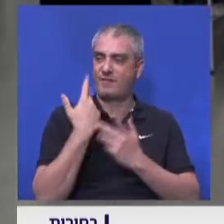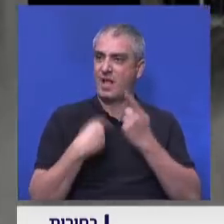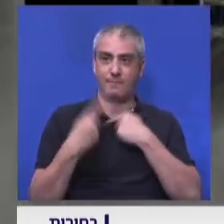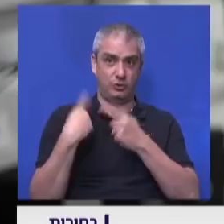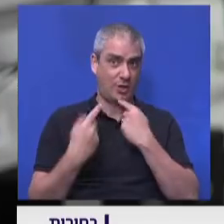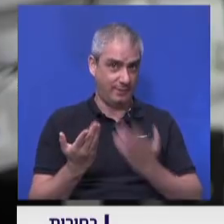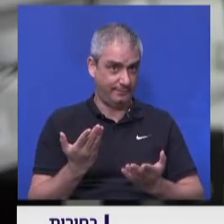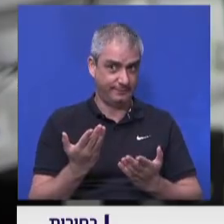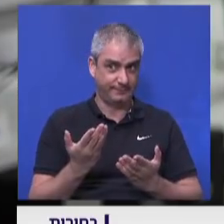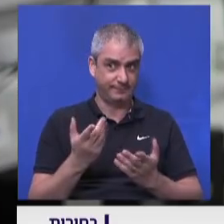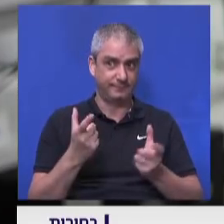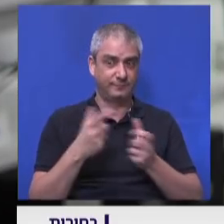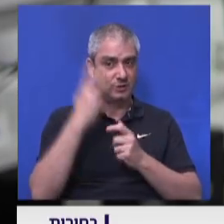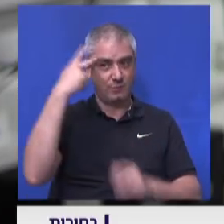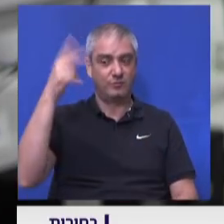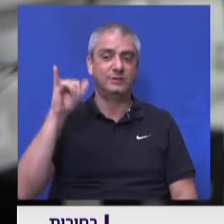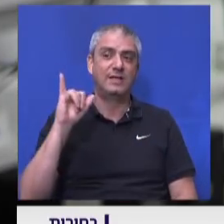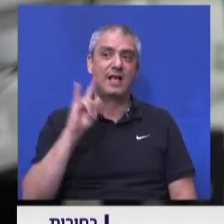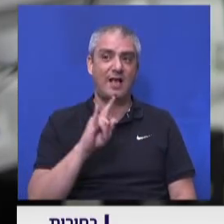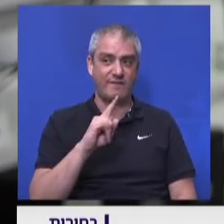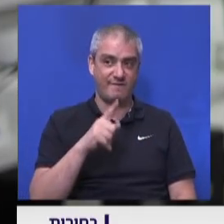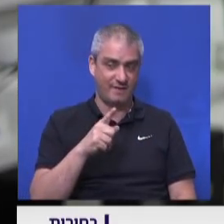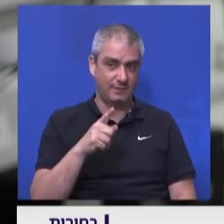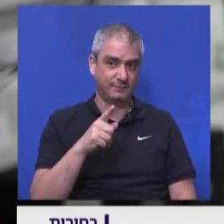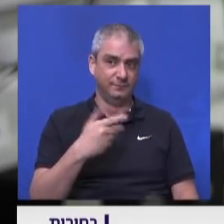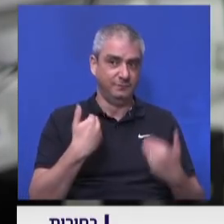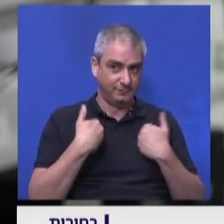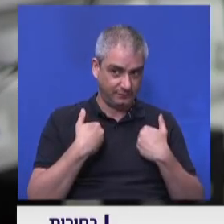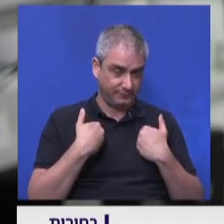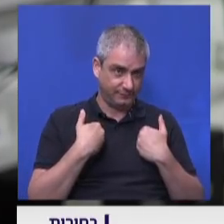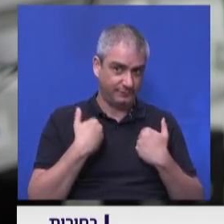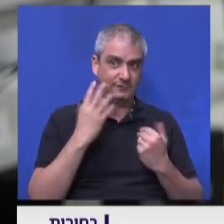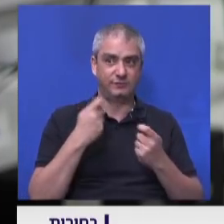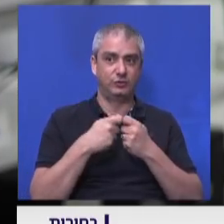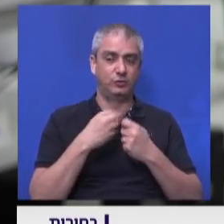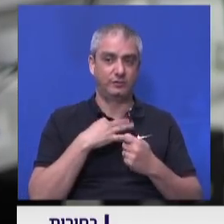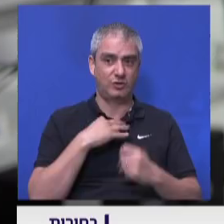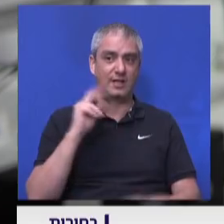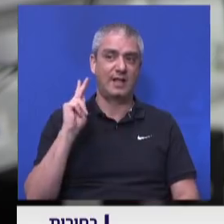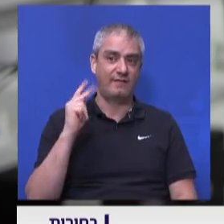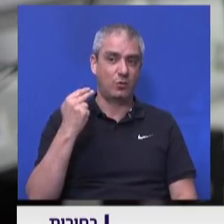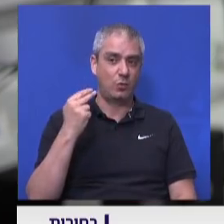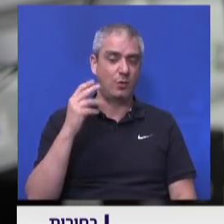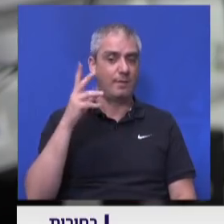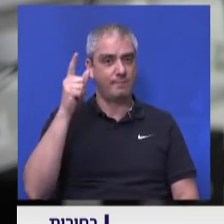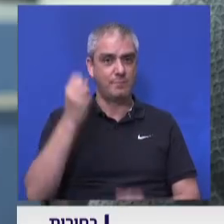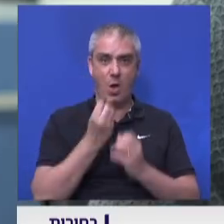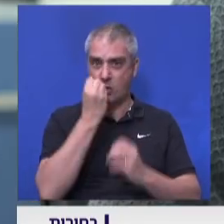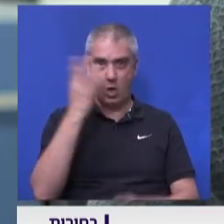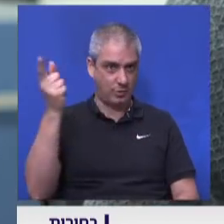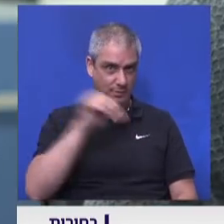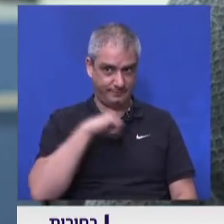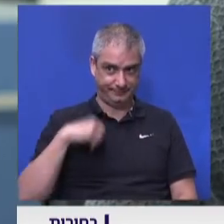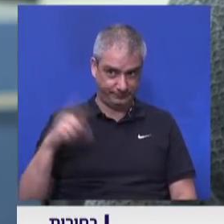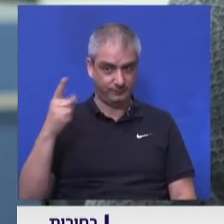ידי פרופסור יצחק חביב, אנוכי, והשותף שלי, קלווין הו, מהונג קונג, יזם מהונג קונג.